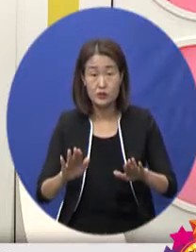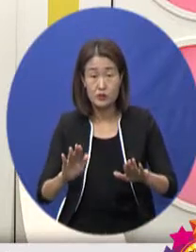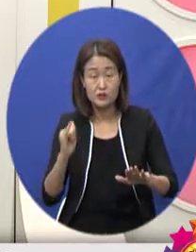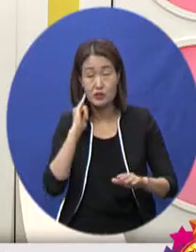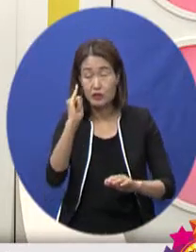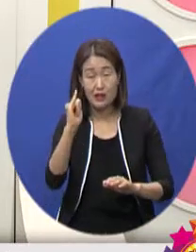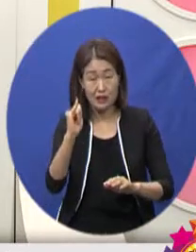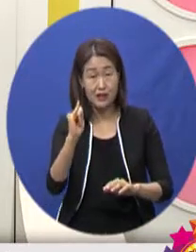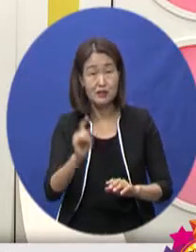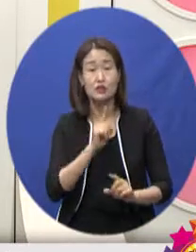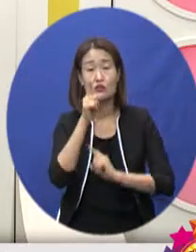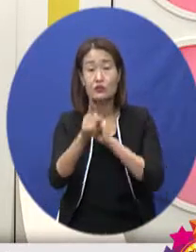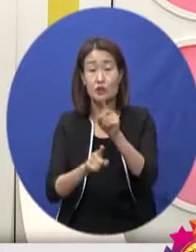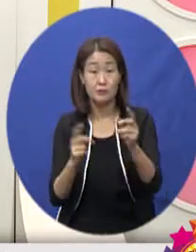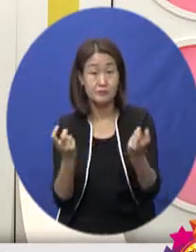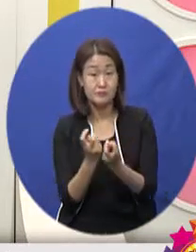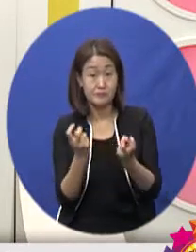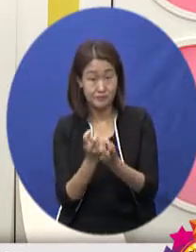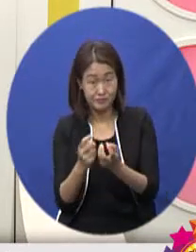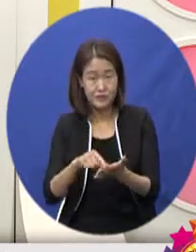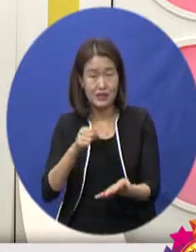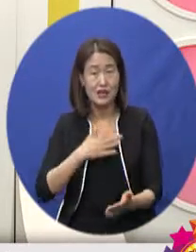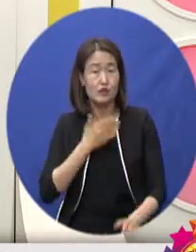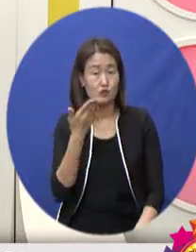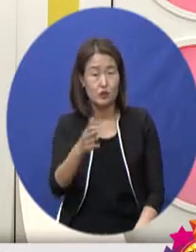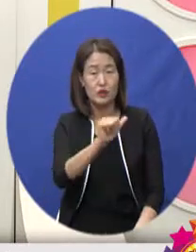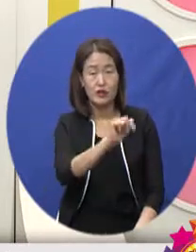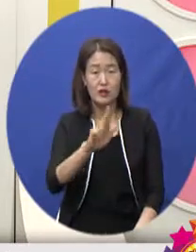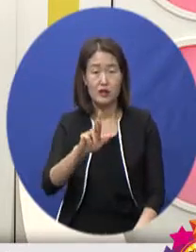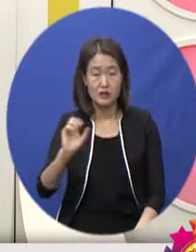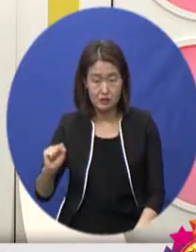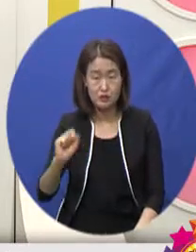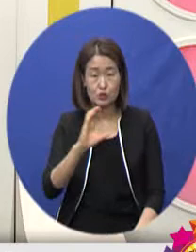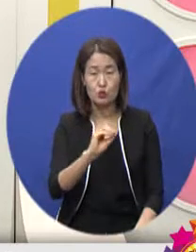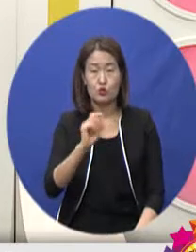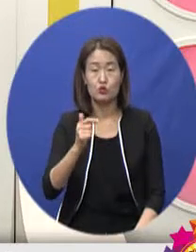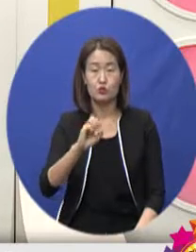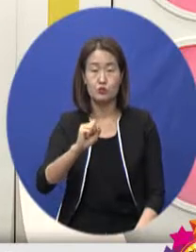간단하게 알려드리고 가도록 하겠습니다. 네. ARS